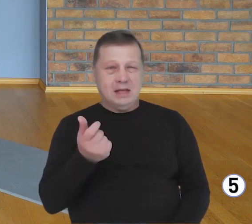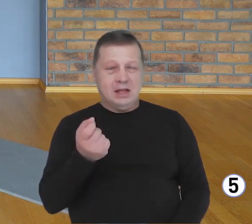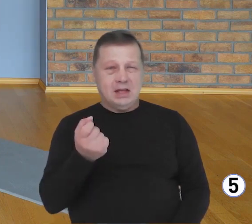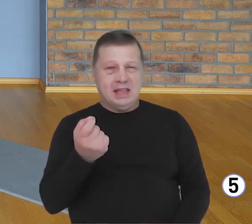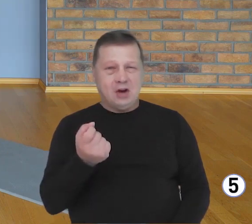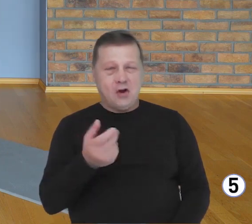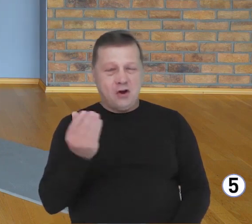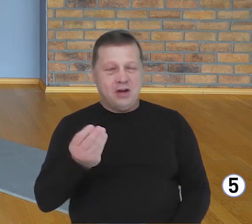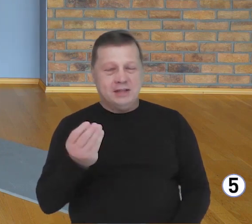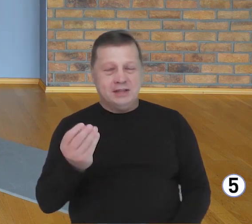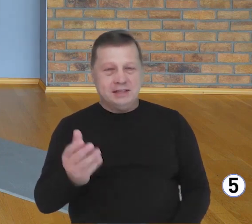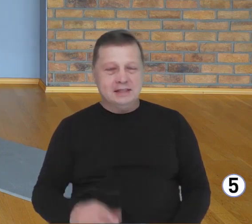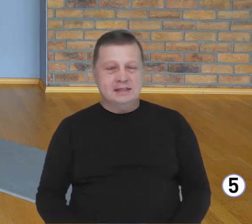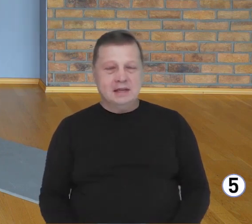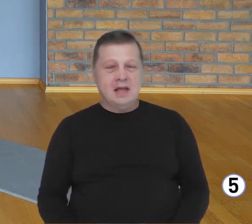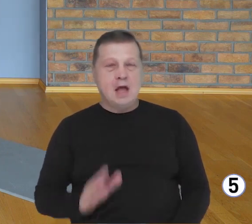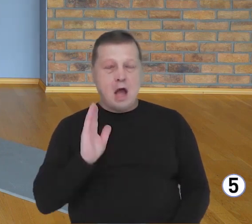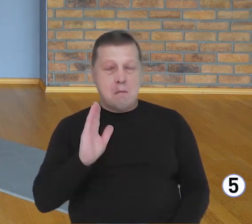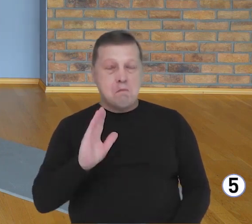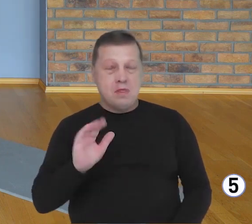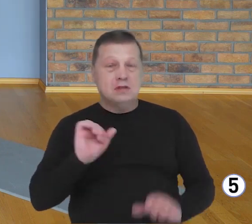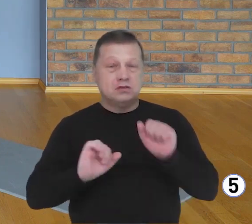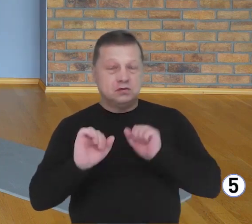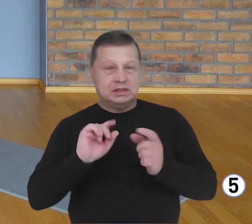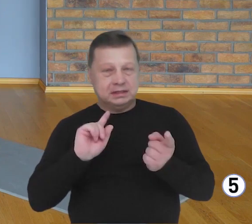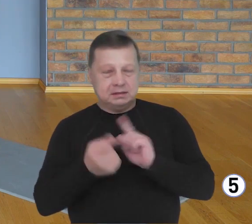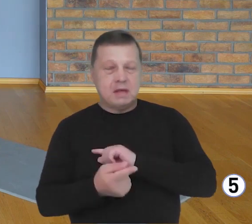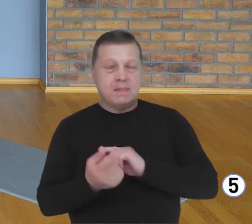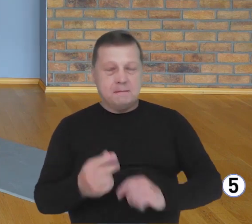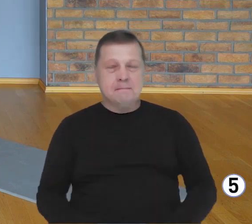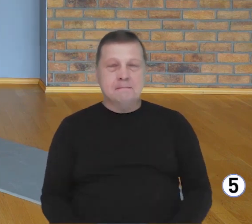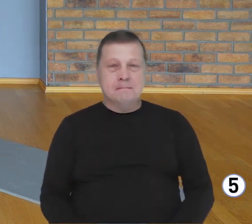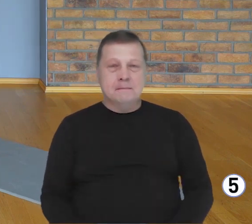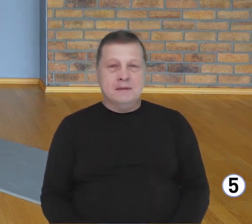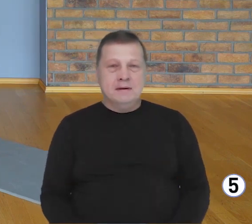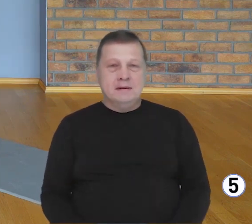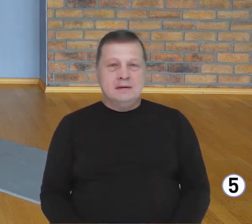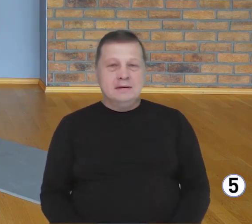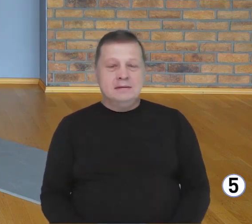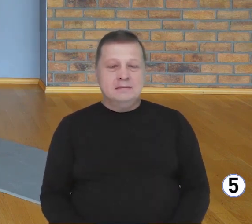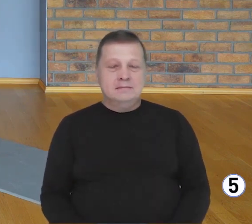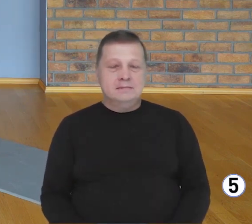Jeszcze kilka powtórzeń. I zmiana będzie ćwiczenia.